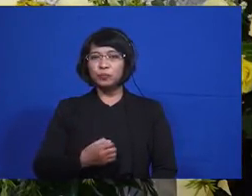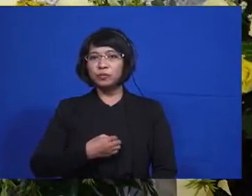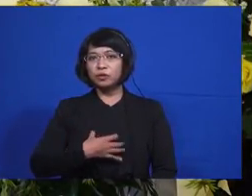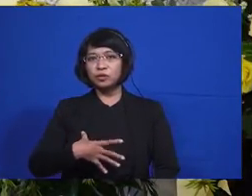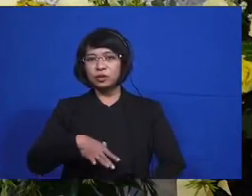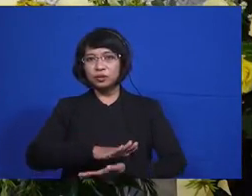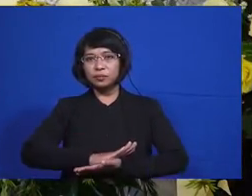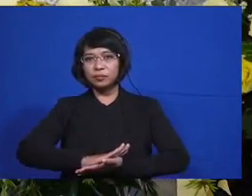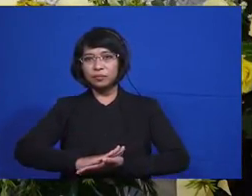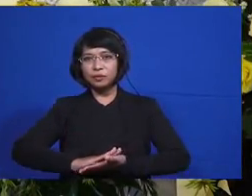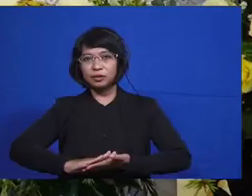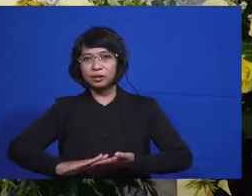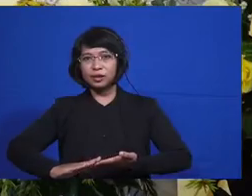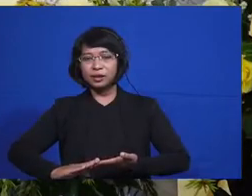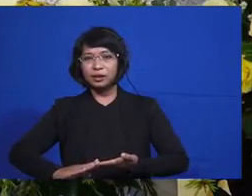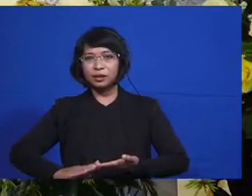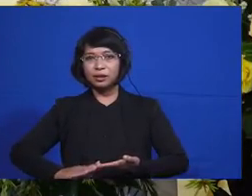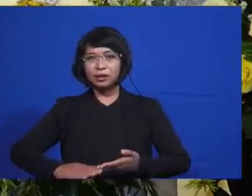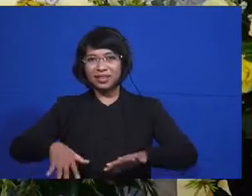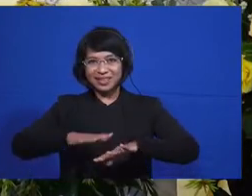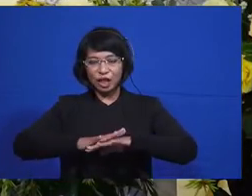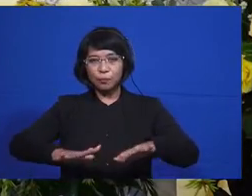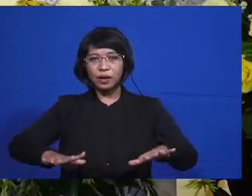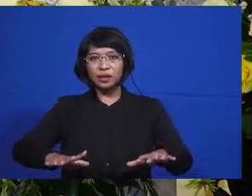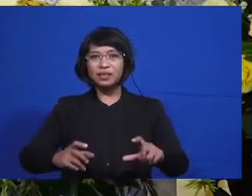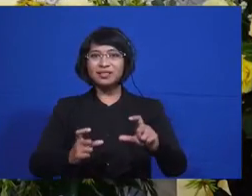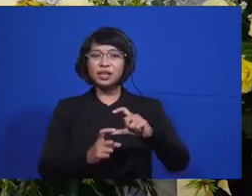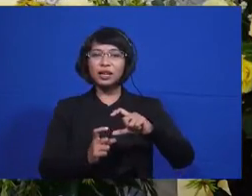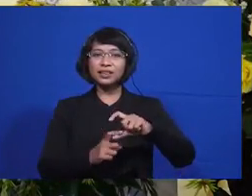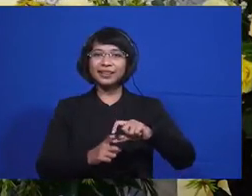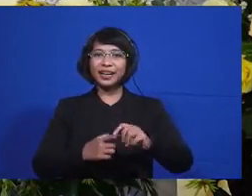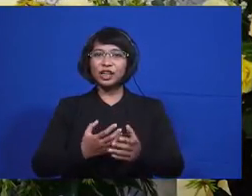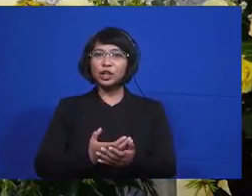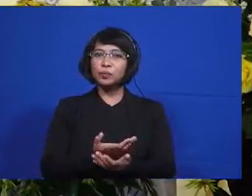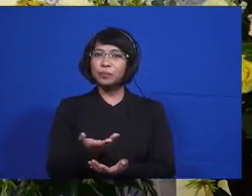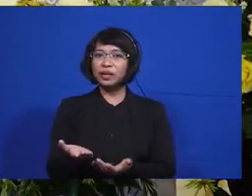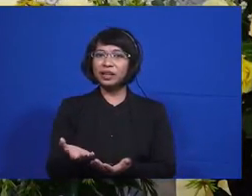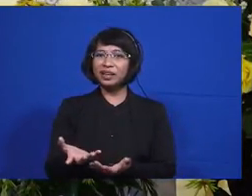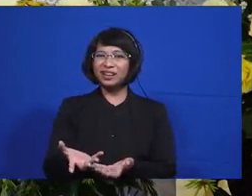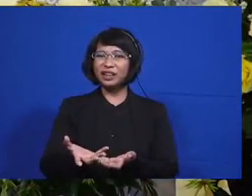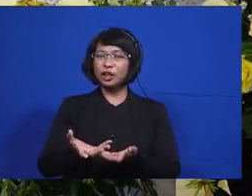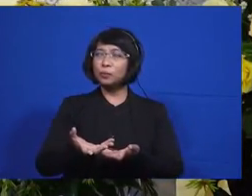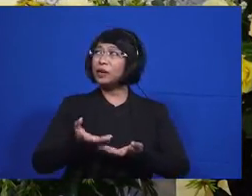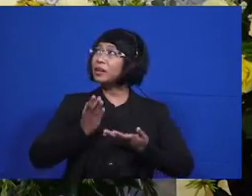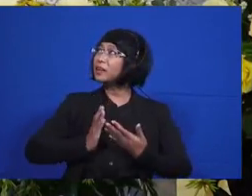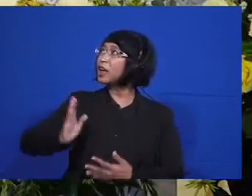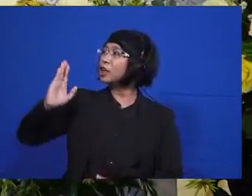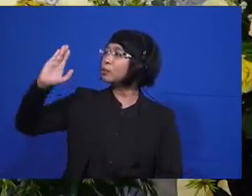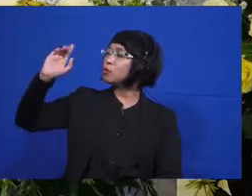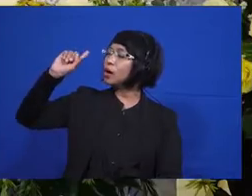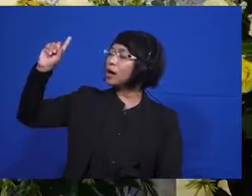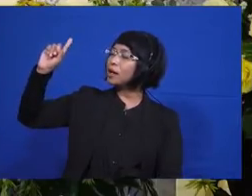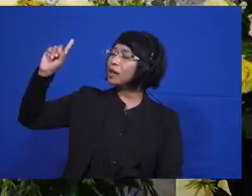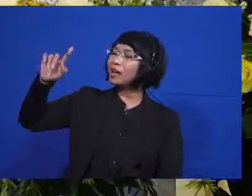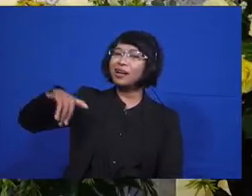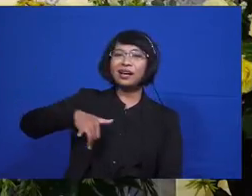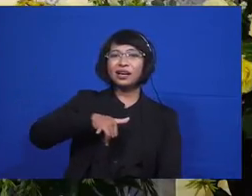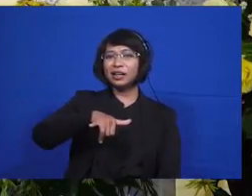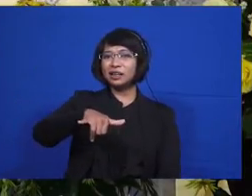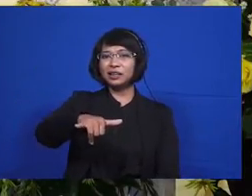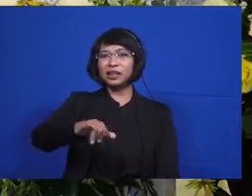mereka, untuk keselamatan dan kesejahteraan yang mereka harapkan darimu, Allah yang